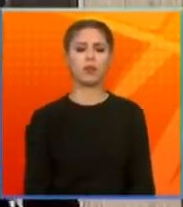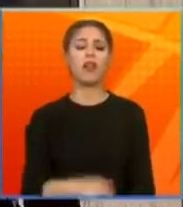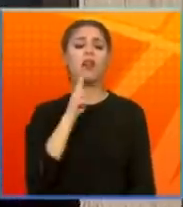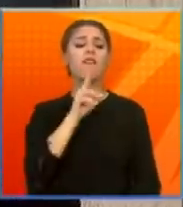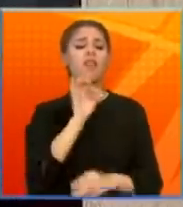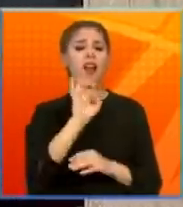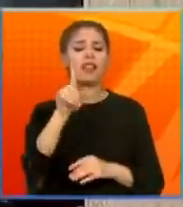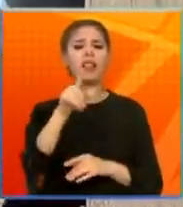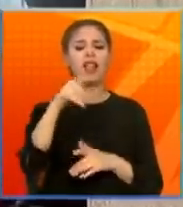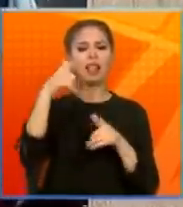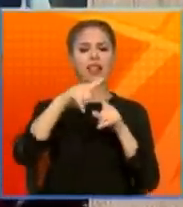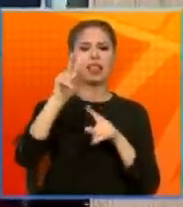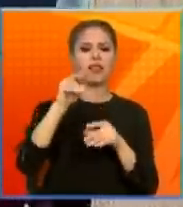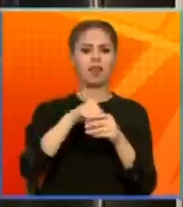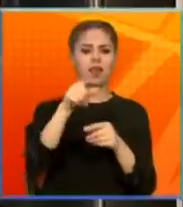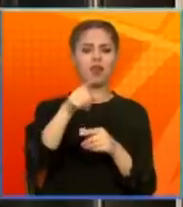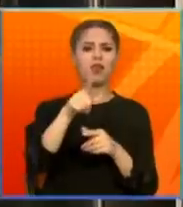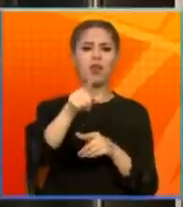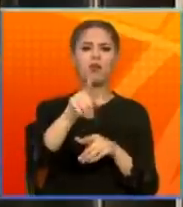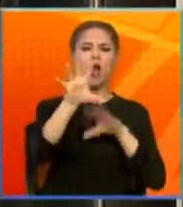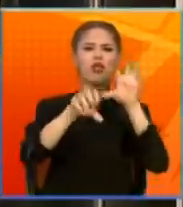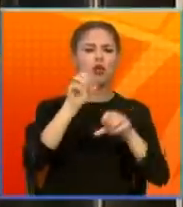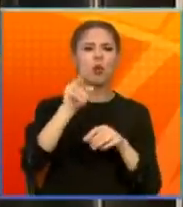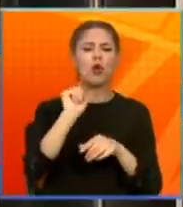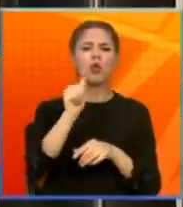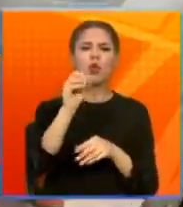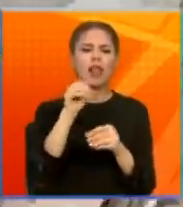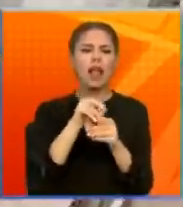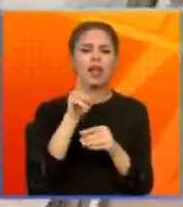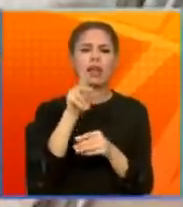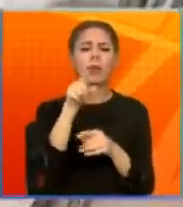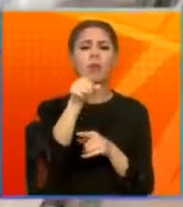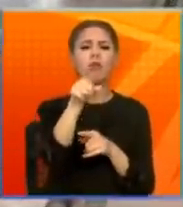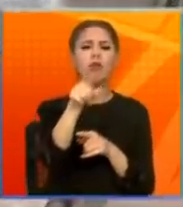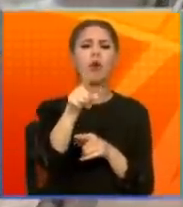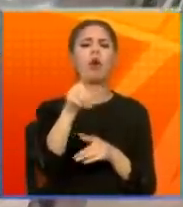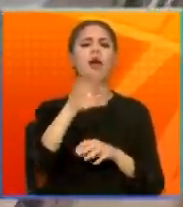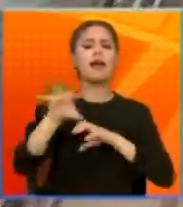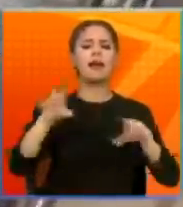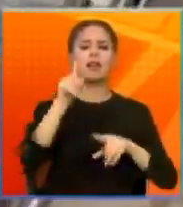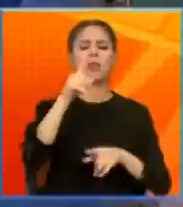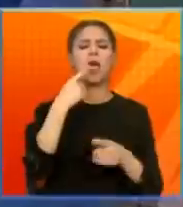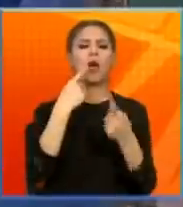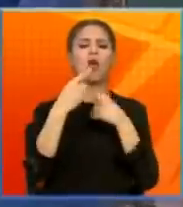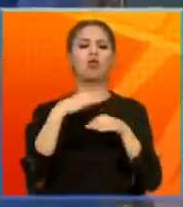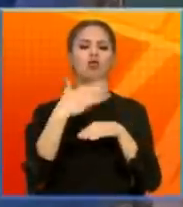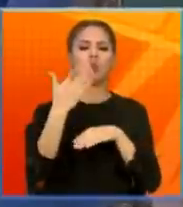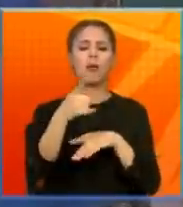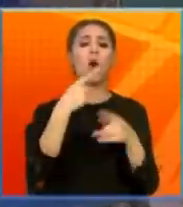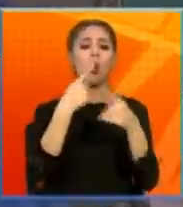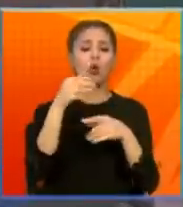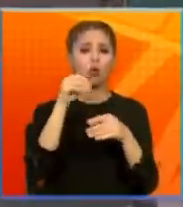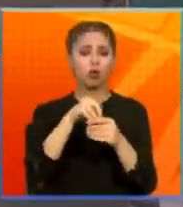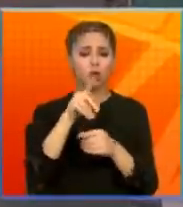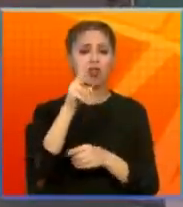Fransız televizyonlarındaysa sömürgeci günleri anımsatan ve tüm dünya kamuoyunun tepki gösterdiği ırkçı bir konuşma yayınlandı. O